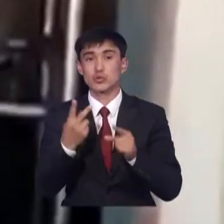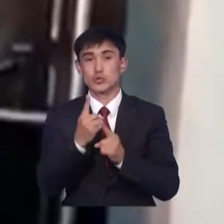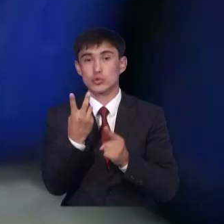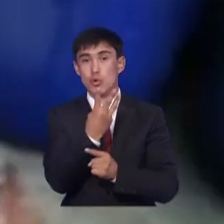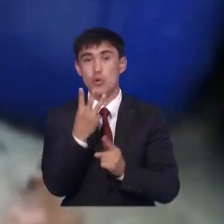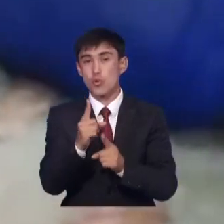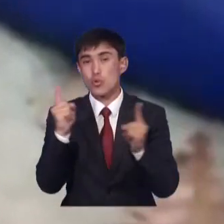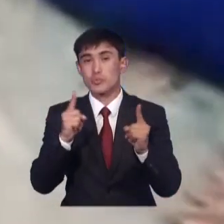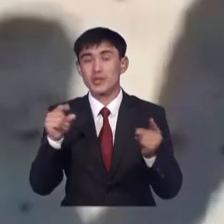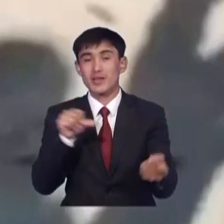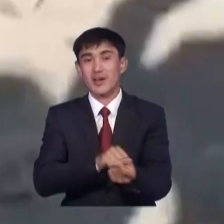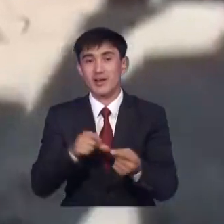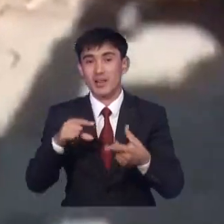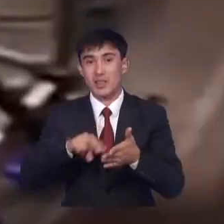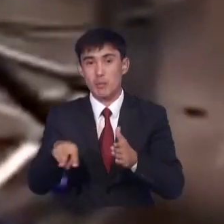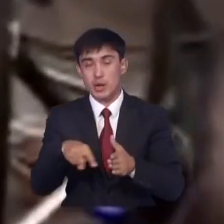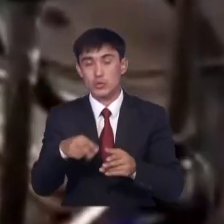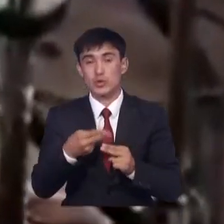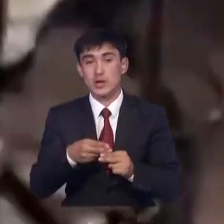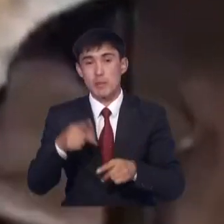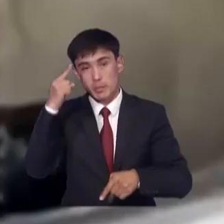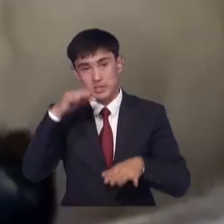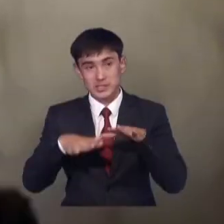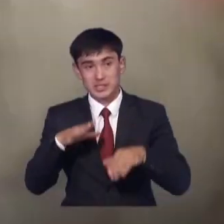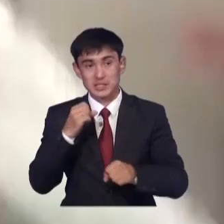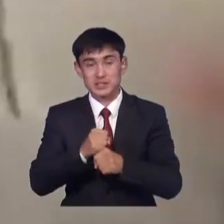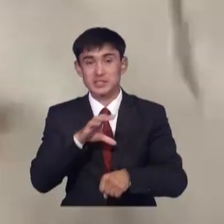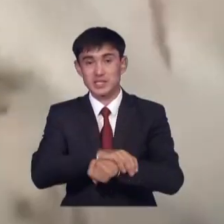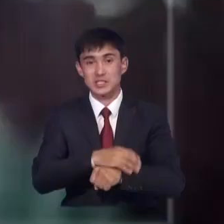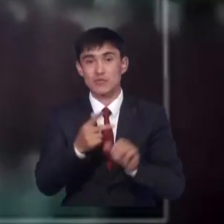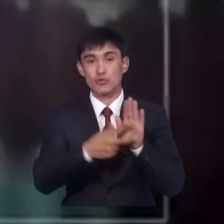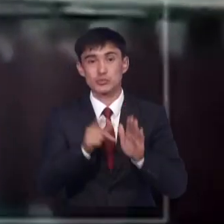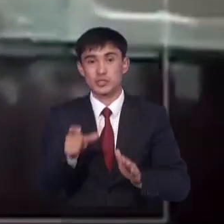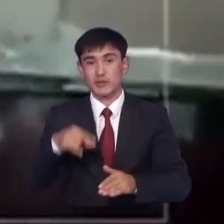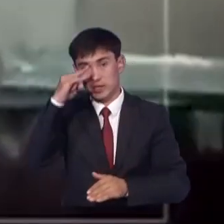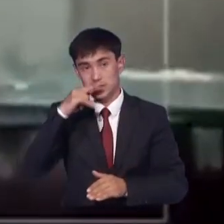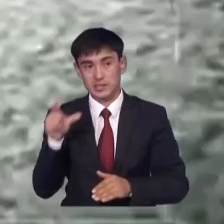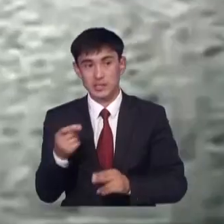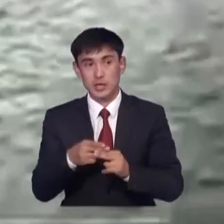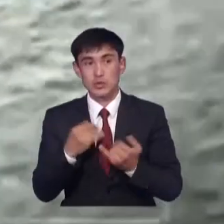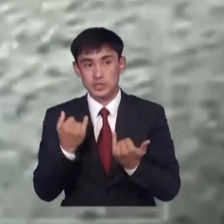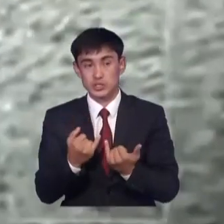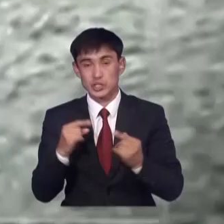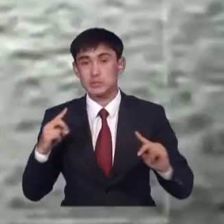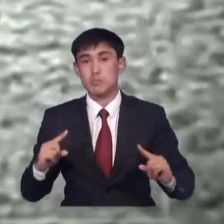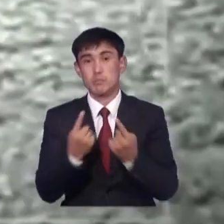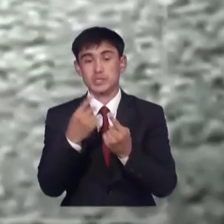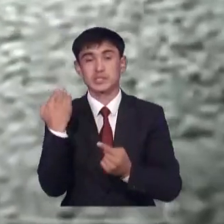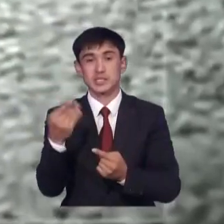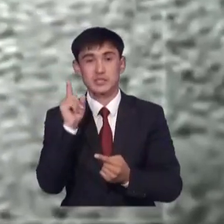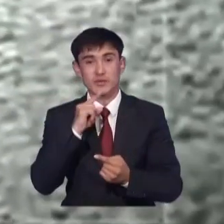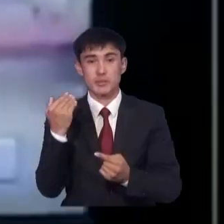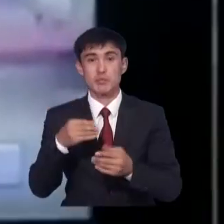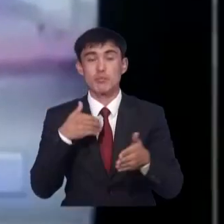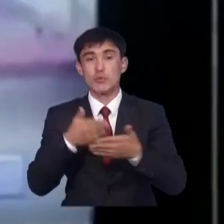крупных нарколабораторий. По подозрению в совершении преступления задержаны 8 граждан Казахстана, которые сейчас находятся под стражей по